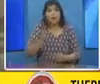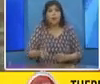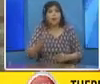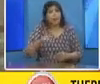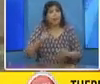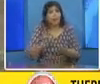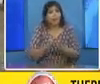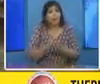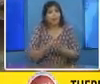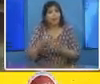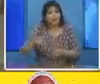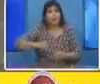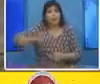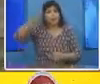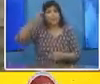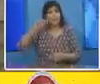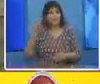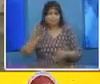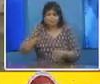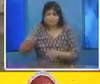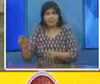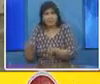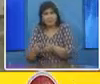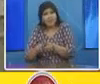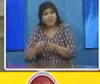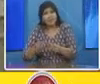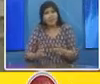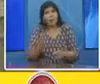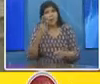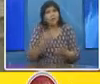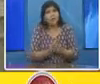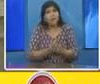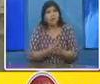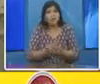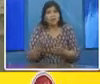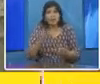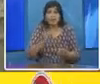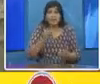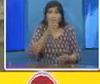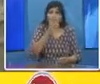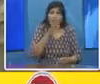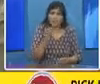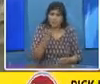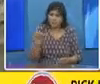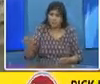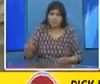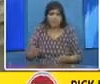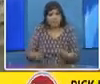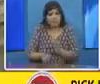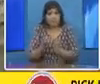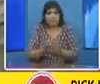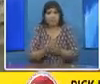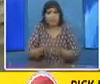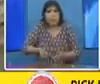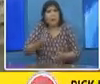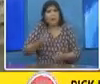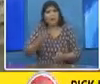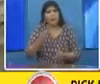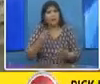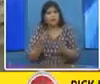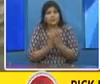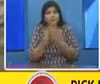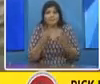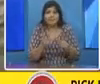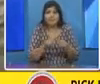बड़े भी गुट्टे खेलते हैं, बच्चे भी। बस एक ही साइज के 5 छोटे पत्थर उठाएं और आप गुट्टे खेलने के लिए